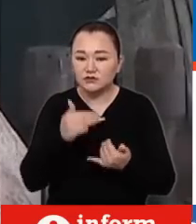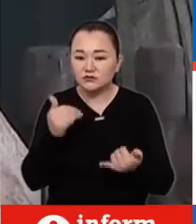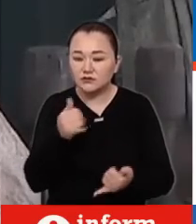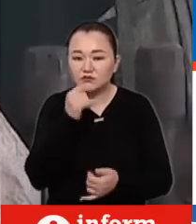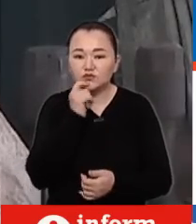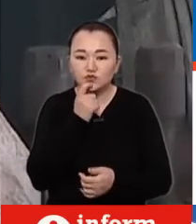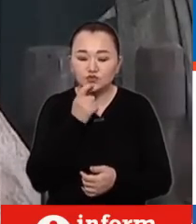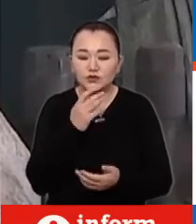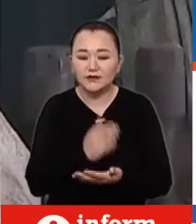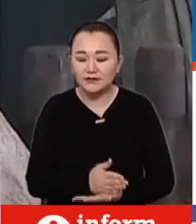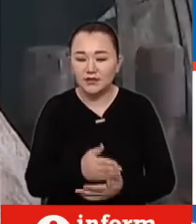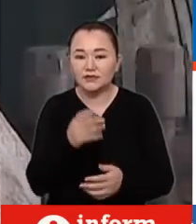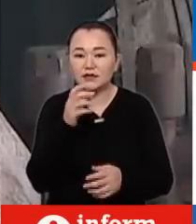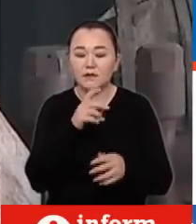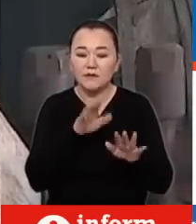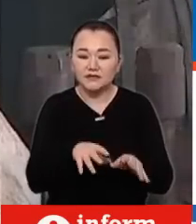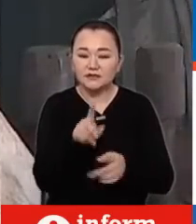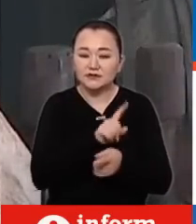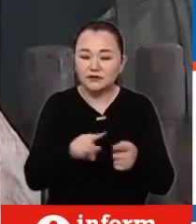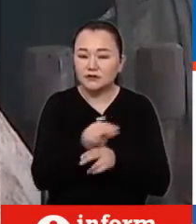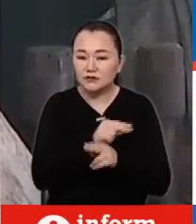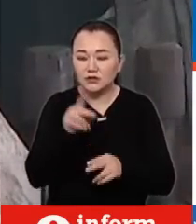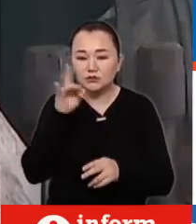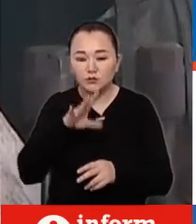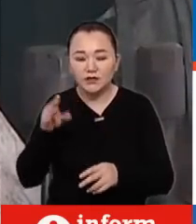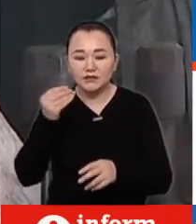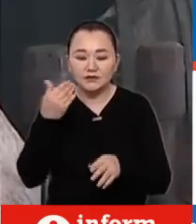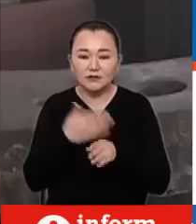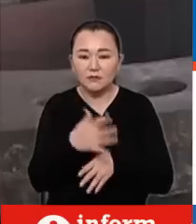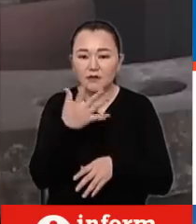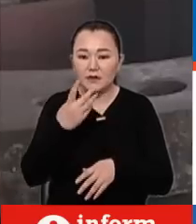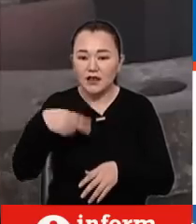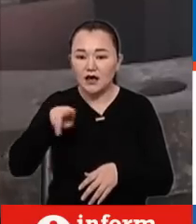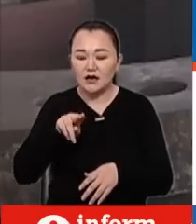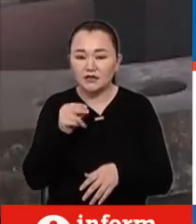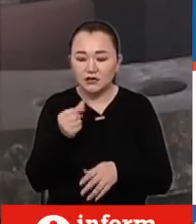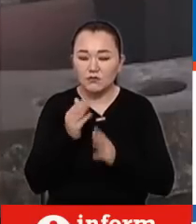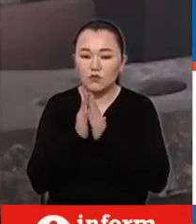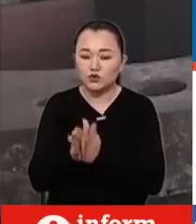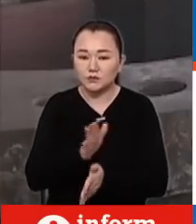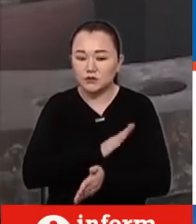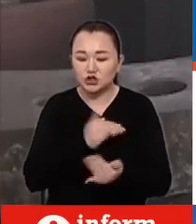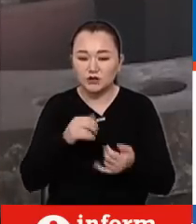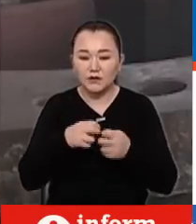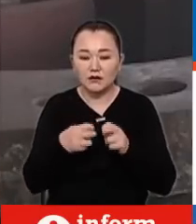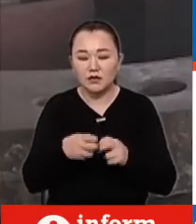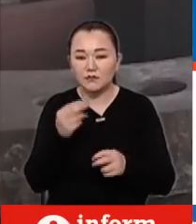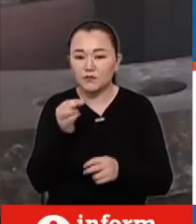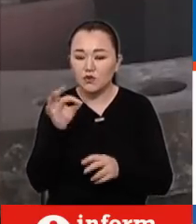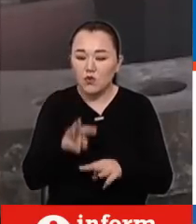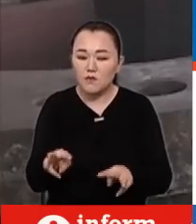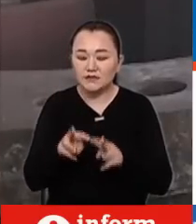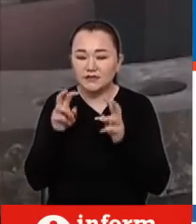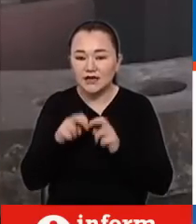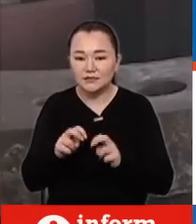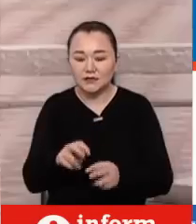болып отырғанын айтады. Кәсіпорынды модернизациялау үшін республикалық бюджеттен 5 миллиард теңгеге жуық қаражат сұраған. Қазір ол мәселе Қаржы министрлігінде